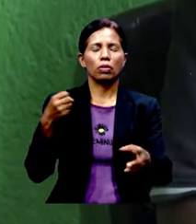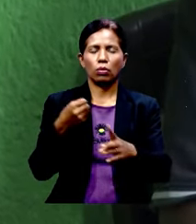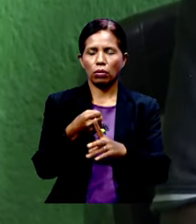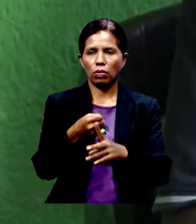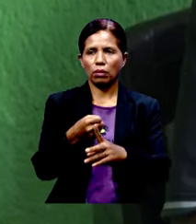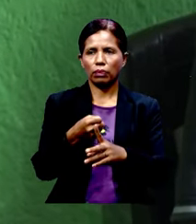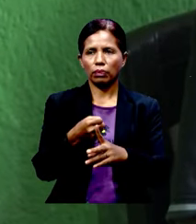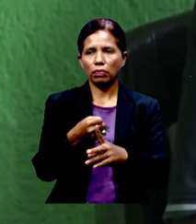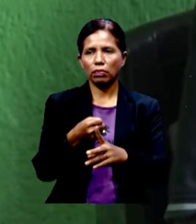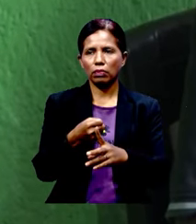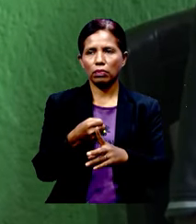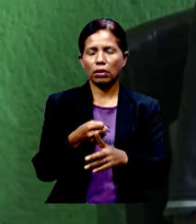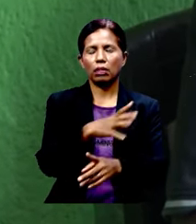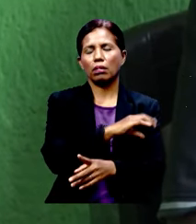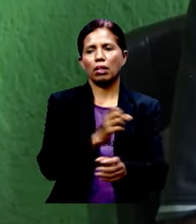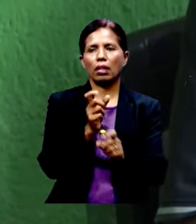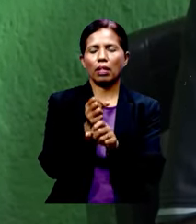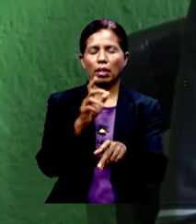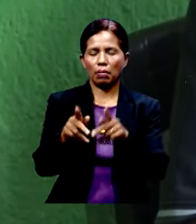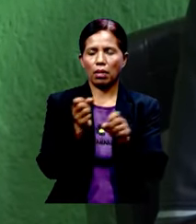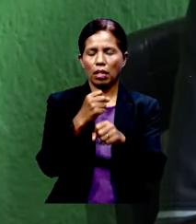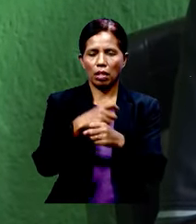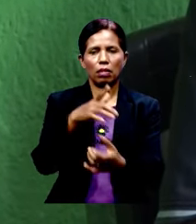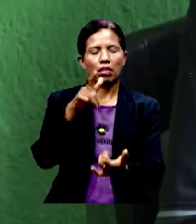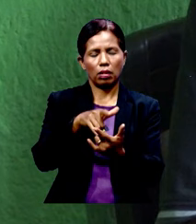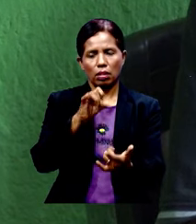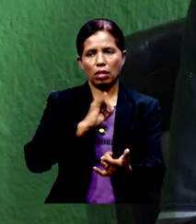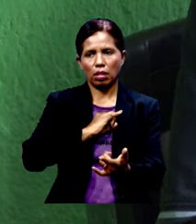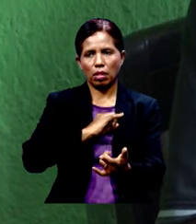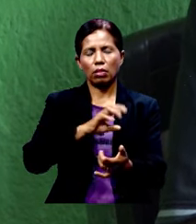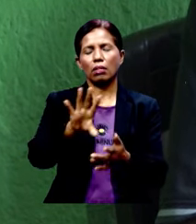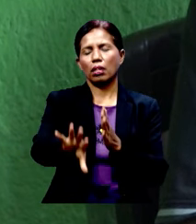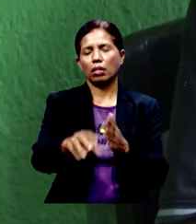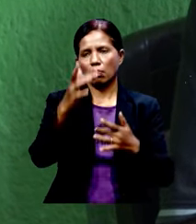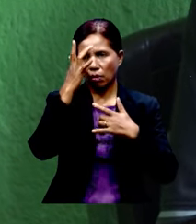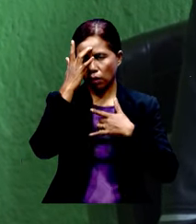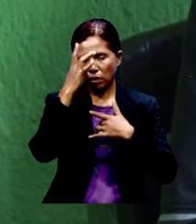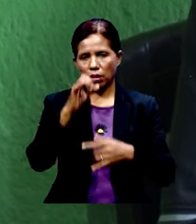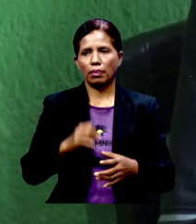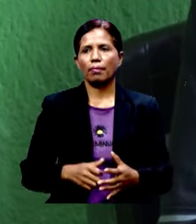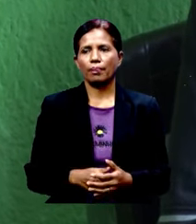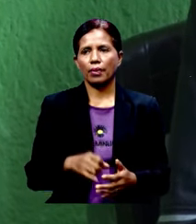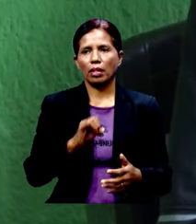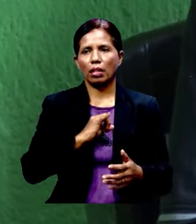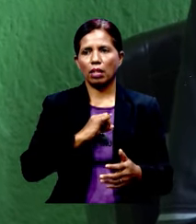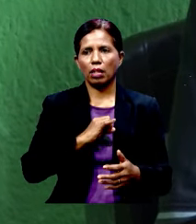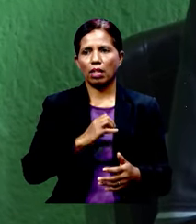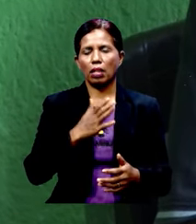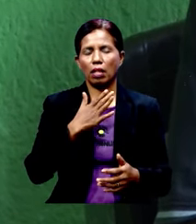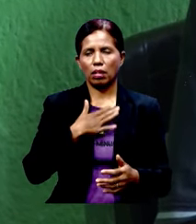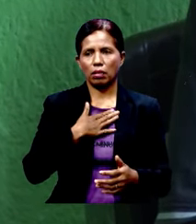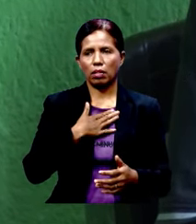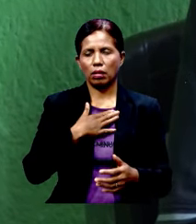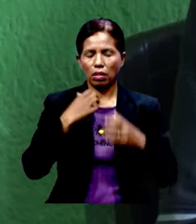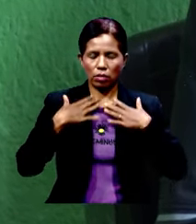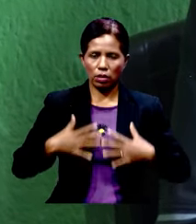etata nor percosa mak a hetan infieski ao retar moras ou em Nihaunia. E